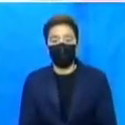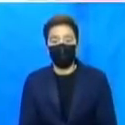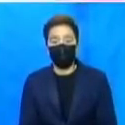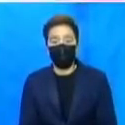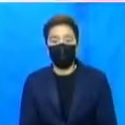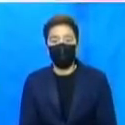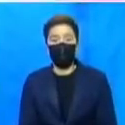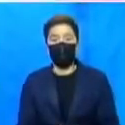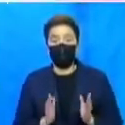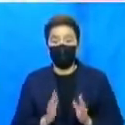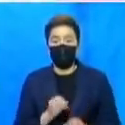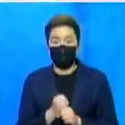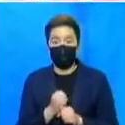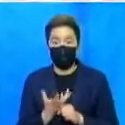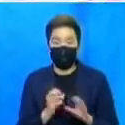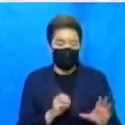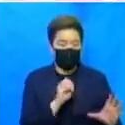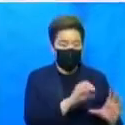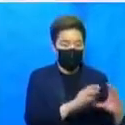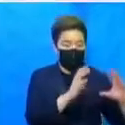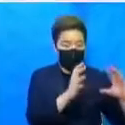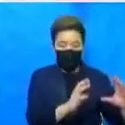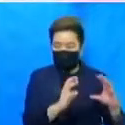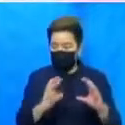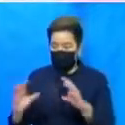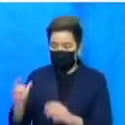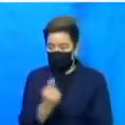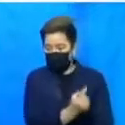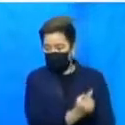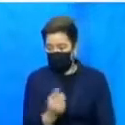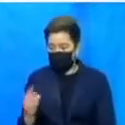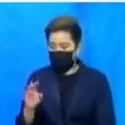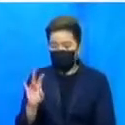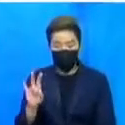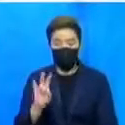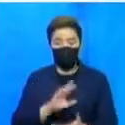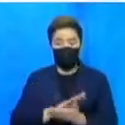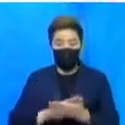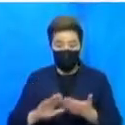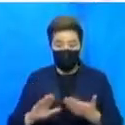และพนักงานได้บรรจุลูกบอลครบทั้ง7หลักแล้วนะคะ